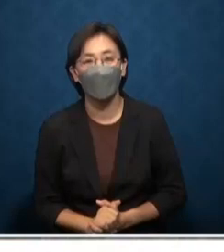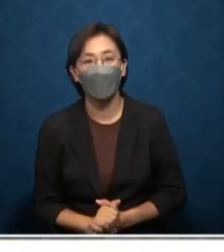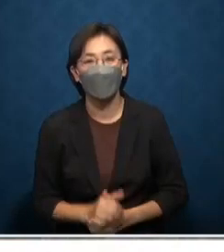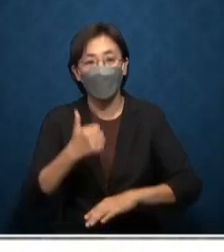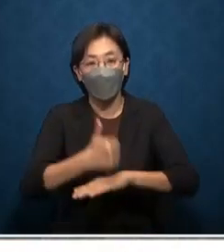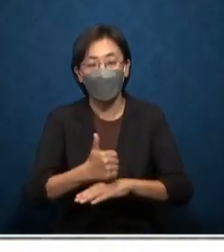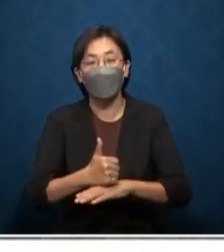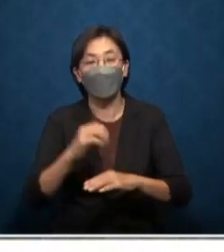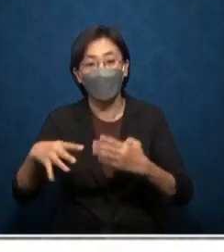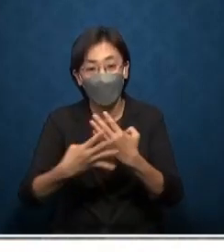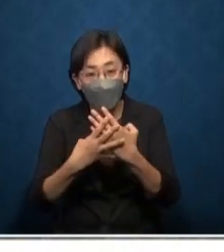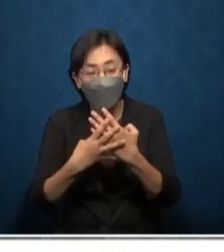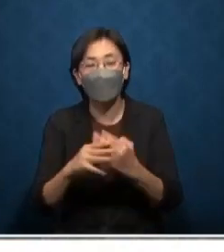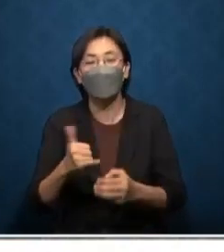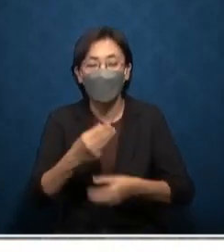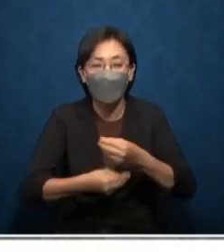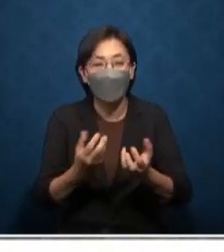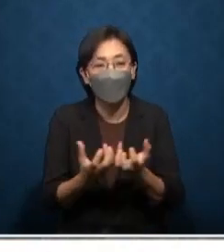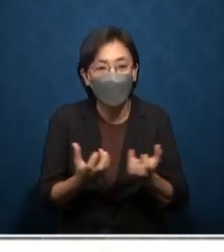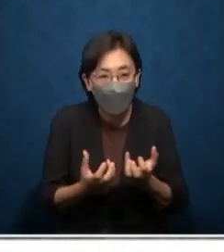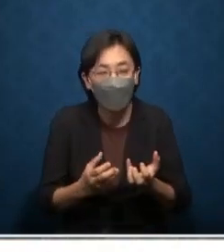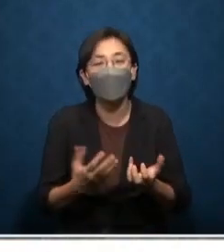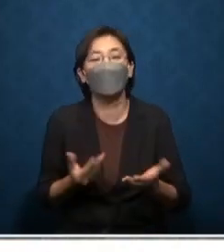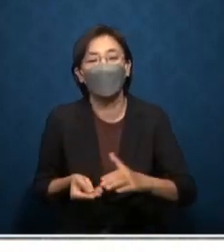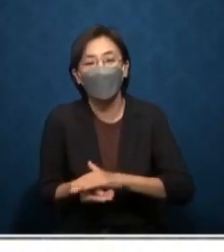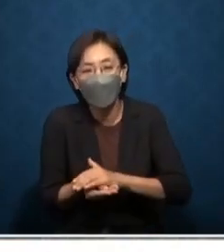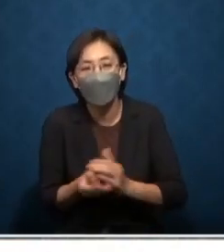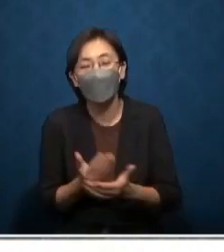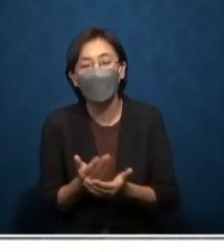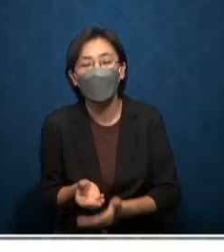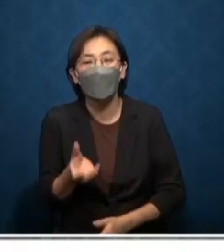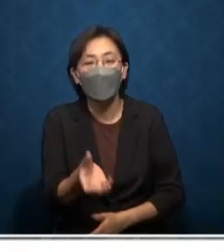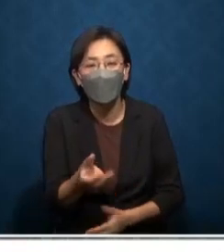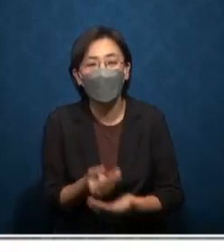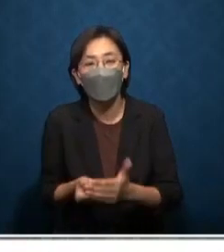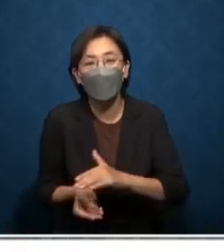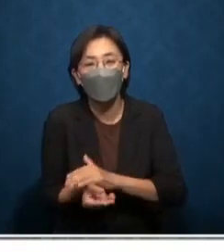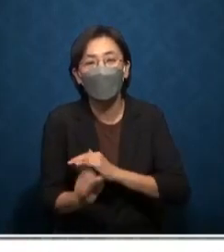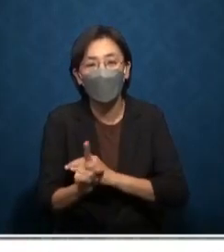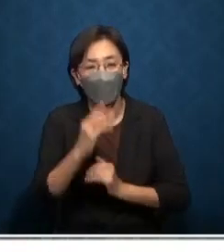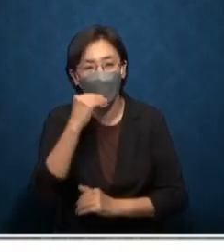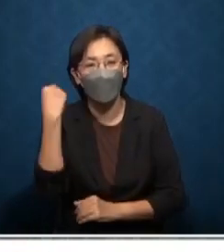ใครจะขายข้าวขายของ จะต้องมีใต้โต๊ะบนโต๊ะอย่ไรเขาพูดกัมาตลอด